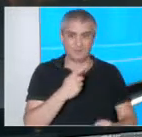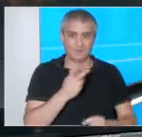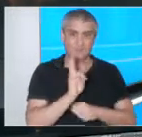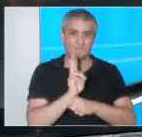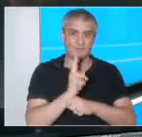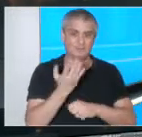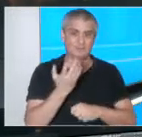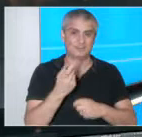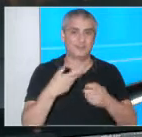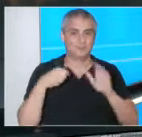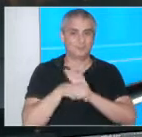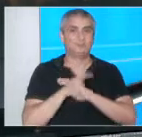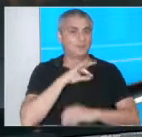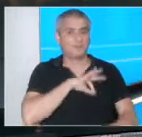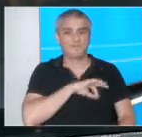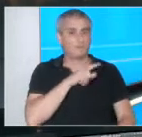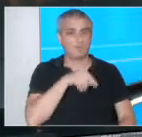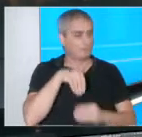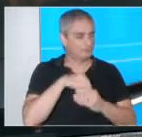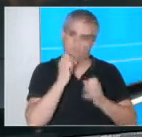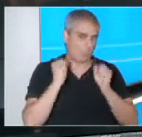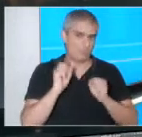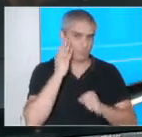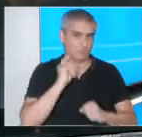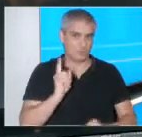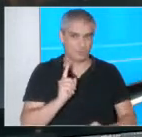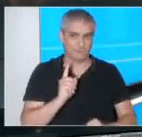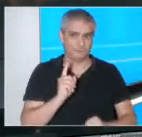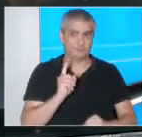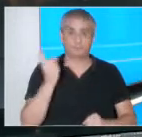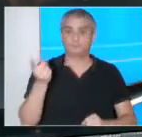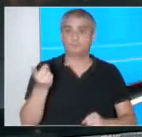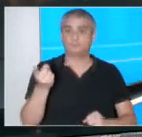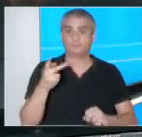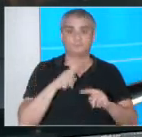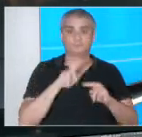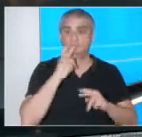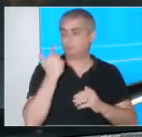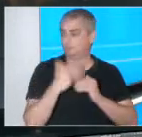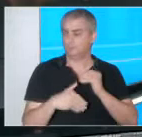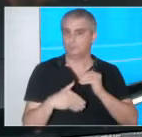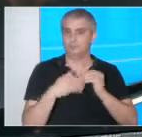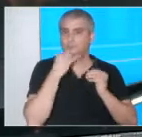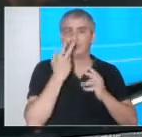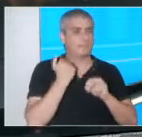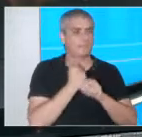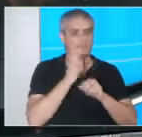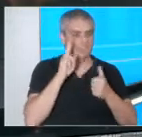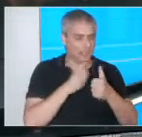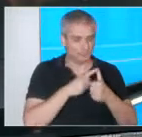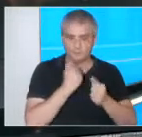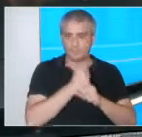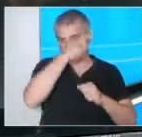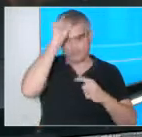באקזיט, המשקיעים גם מרוויחים, כאן המצביעים לא בטוח שהם מרוצים. והוא אחרי שנתיים מסיים, השאלה, מה תעשה אלת שקד, מה תעשה